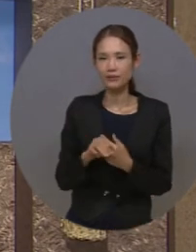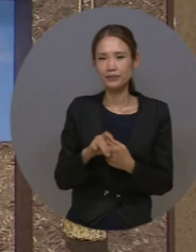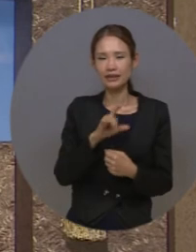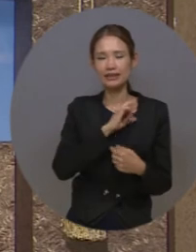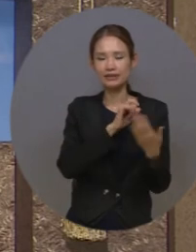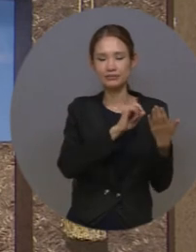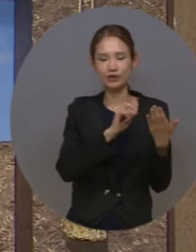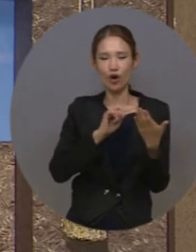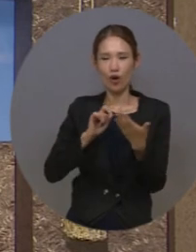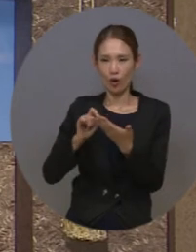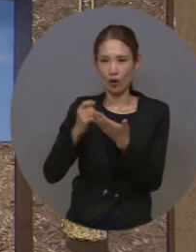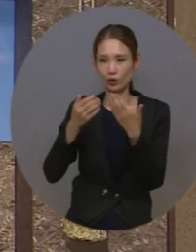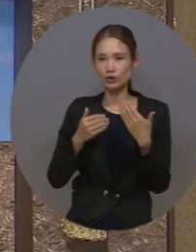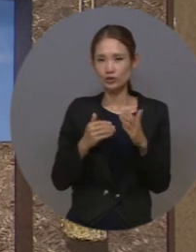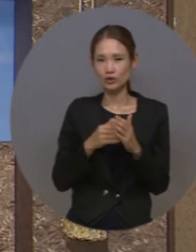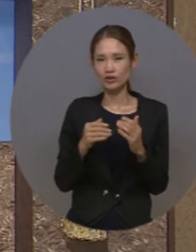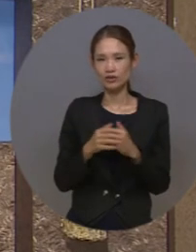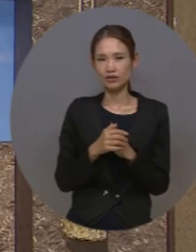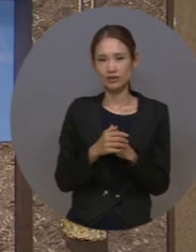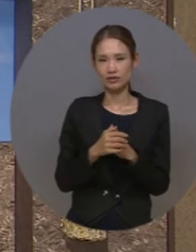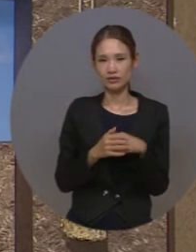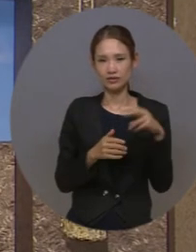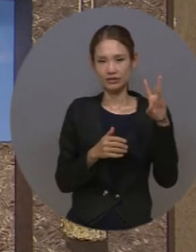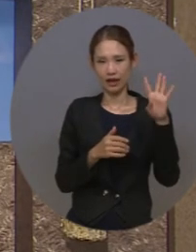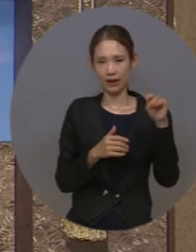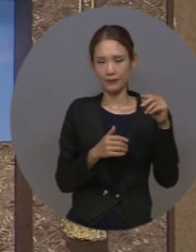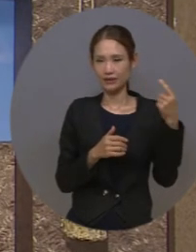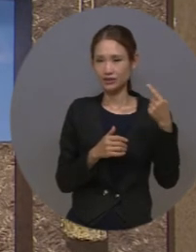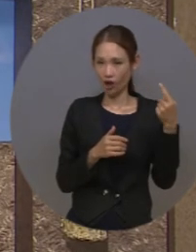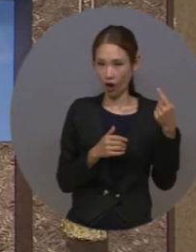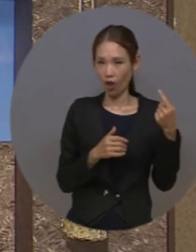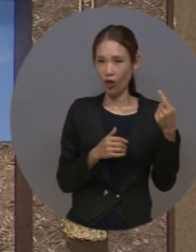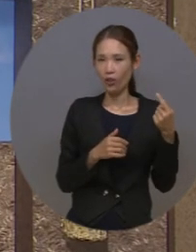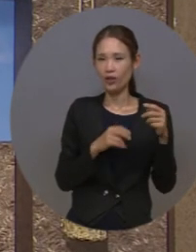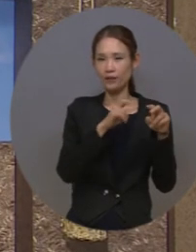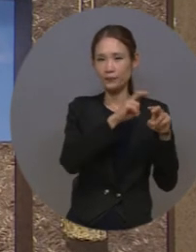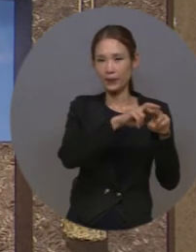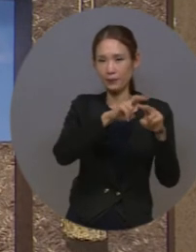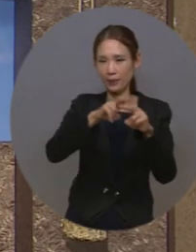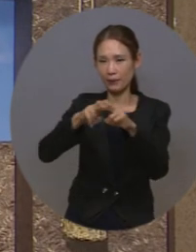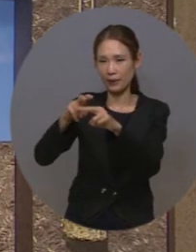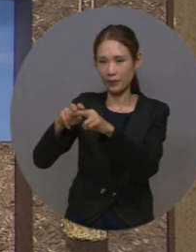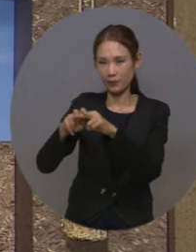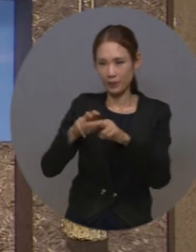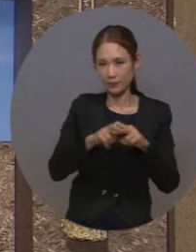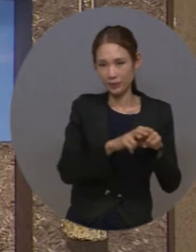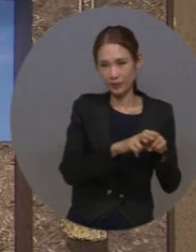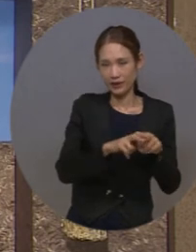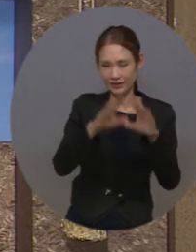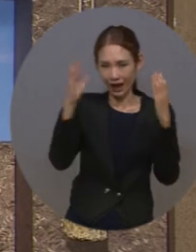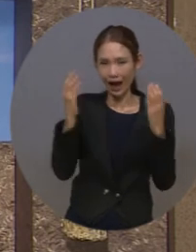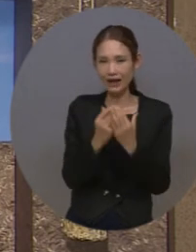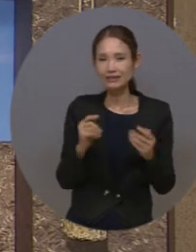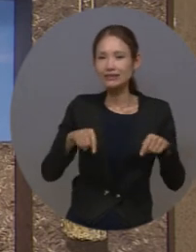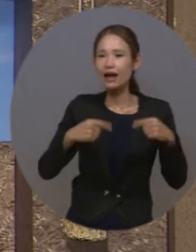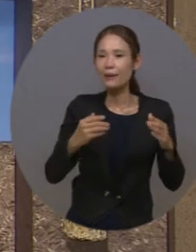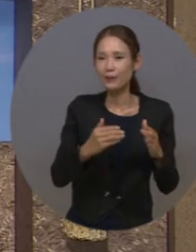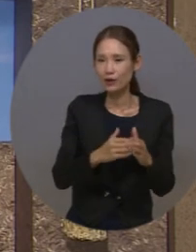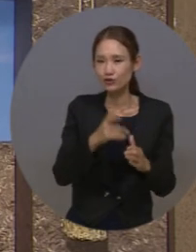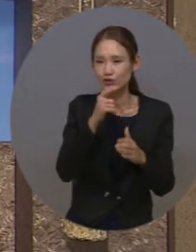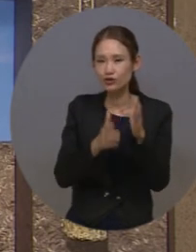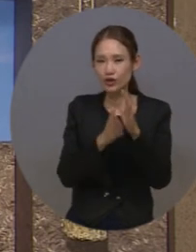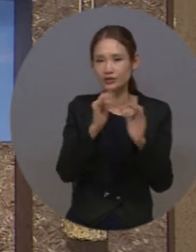써주거든요. 그래서 그거를 한 4만 천석을 다 그렇게 했습니다. 수원 시민들이 또 주변에